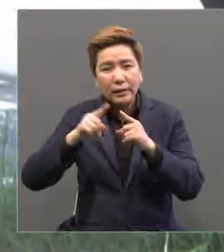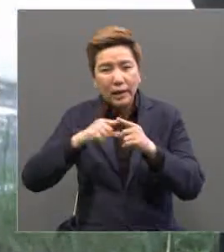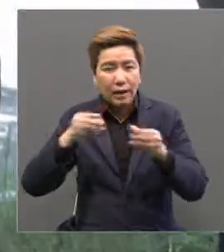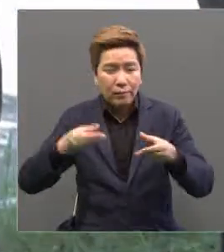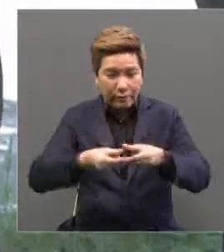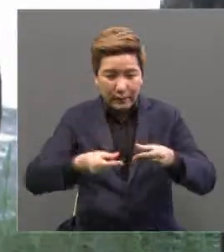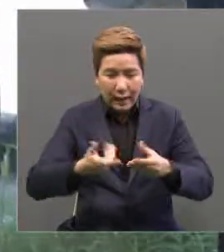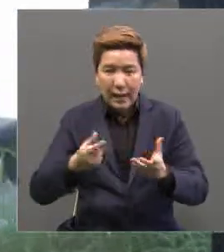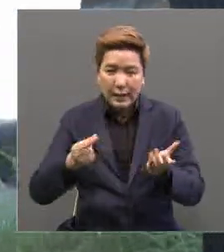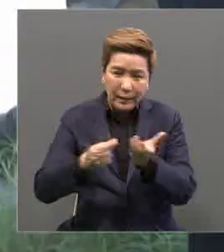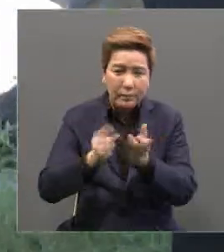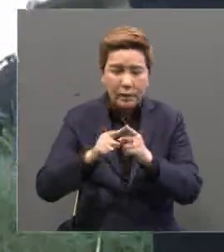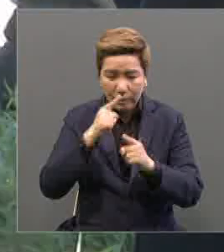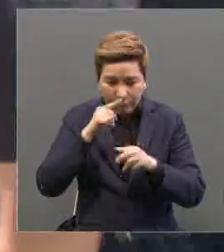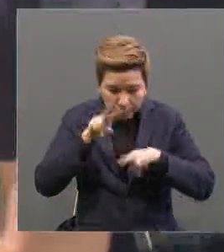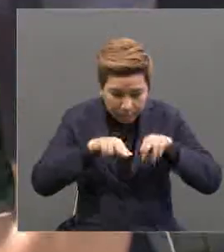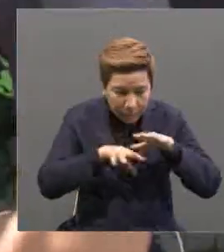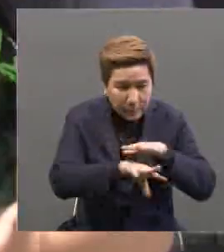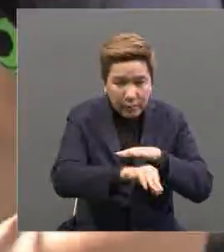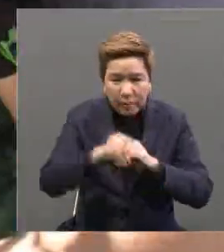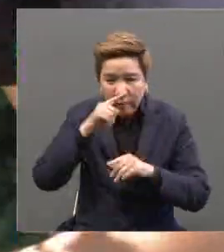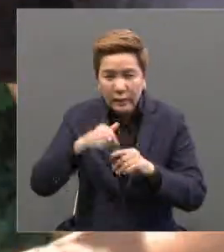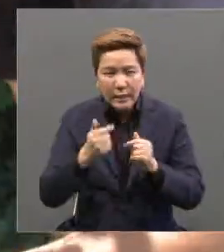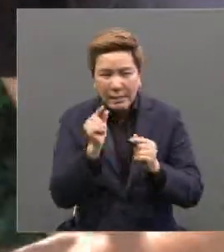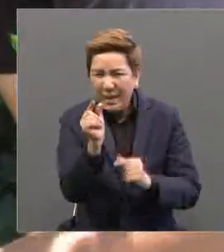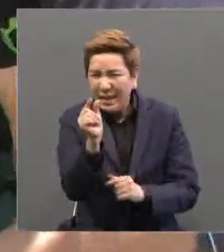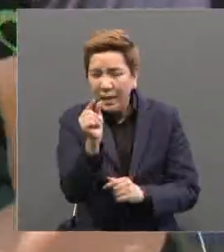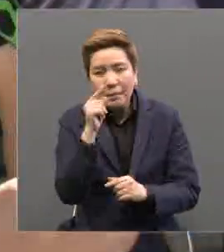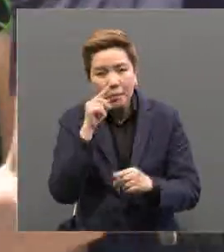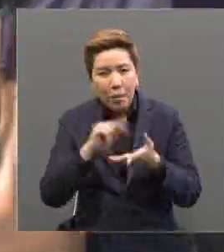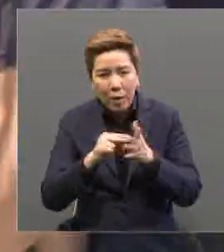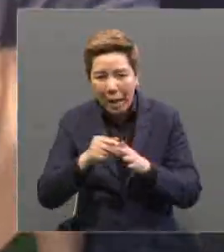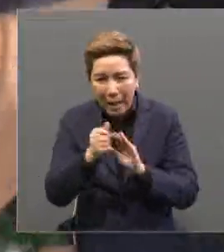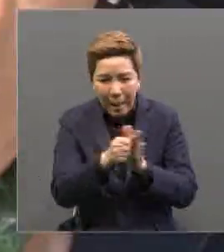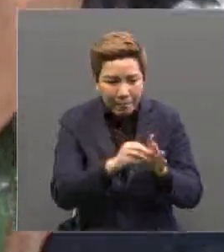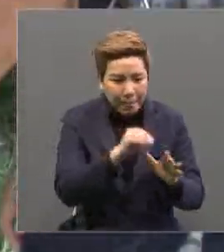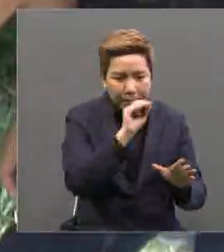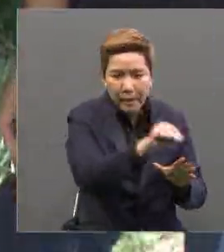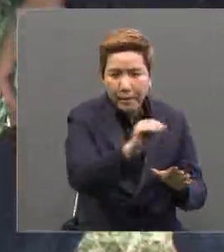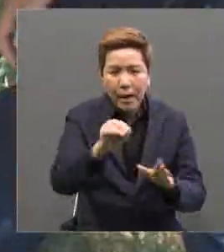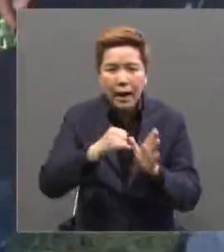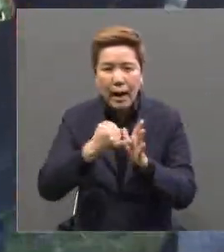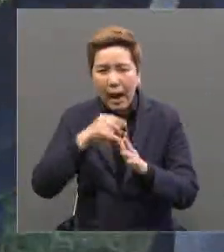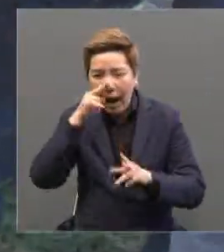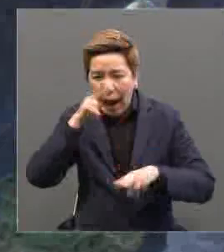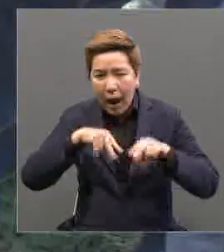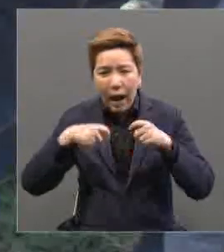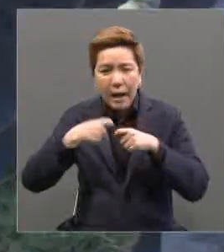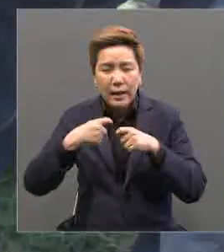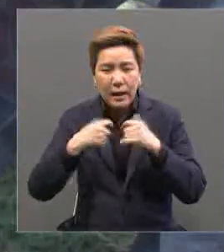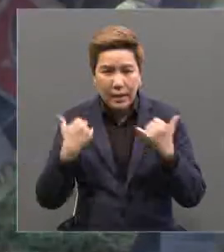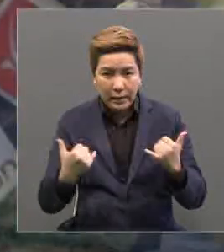ำคัญในการเอาผิดคนร้ายได้แต่เมื่อมีขนาดเล็กก็สามารถซุกซ่อนได้ง่ายและหายากในการตรวจ